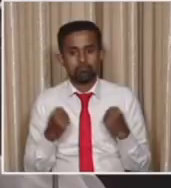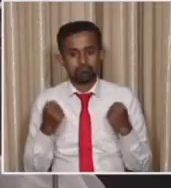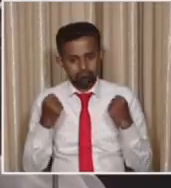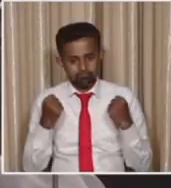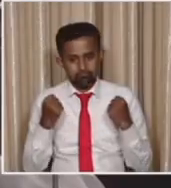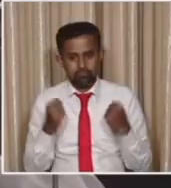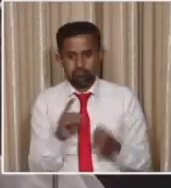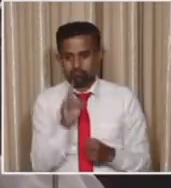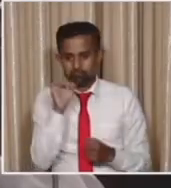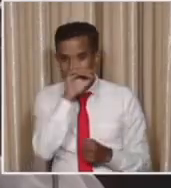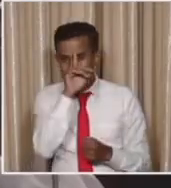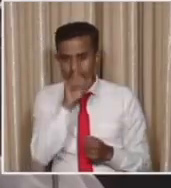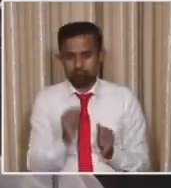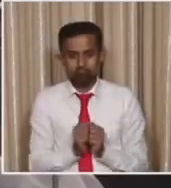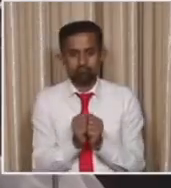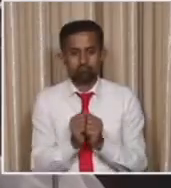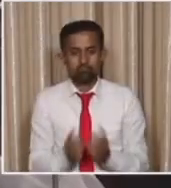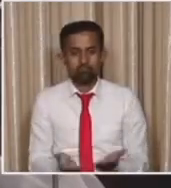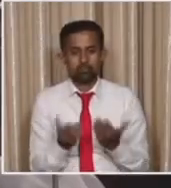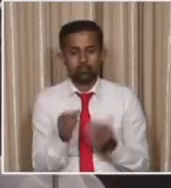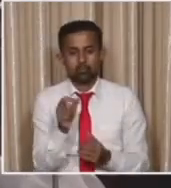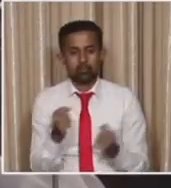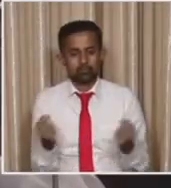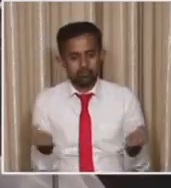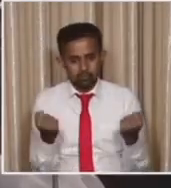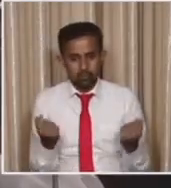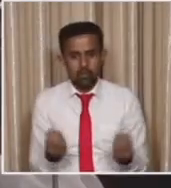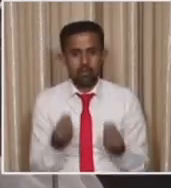තියාගෙන ඍජු අප්‍රමාදීව කටයුතු කරන්න ඔබතුමාට ධෛර්ය